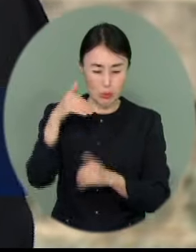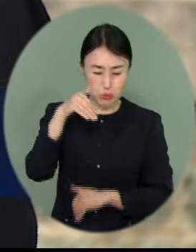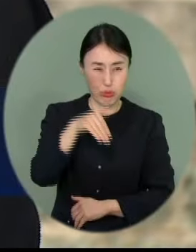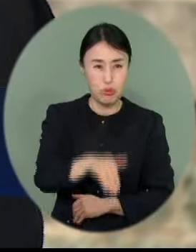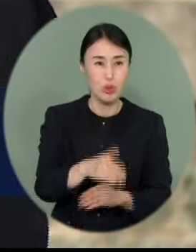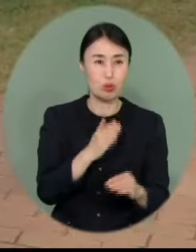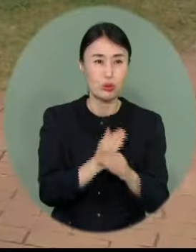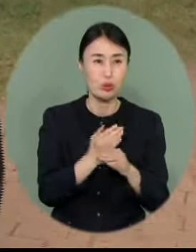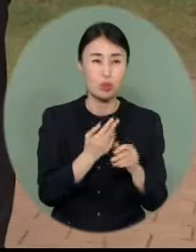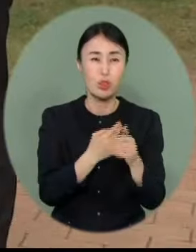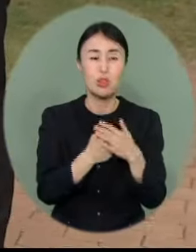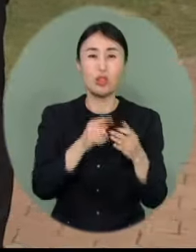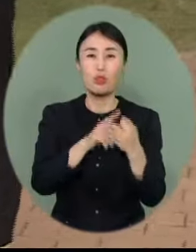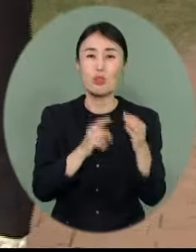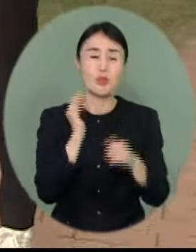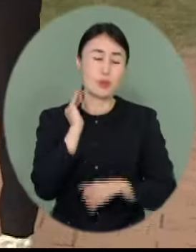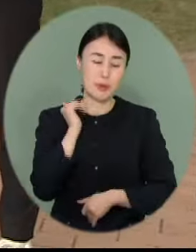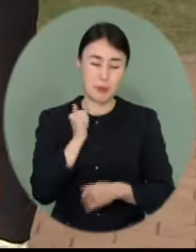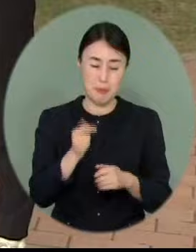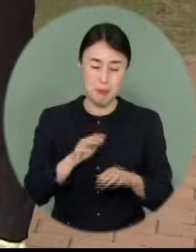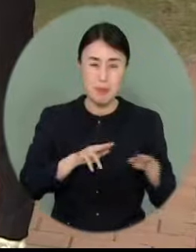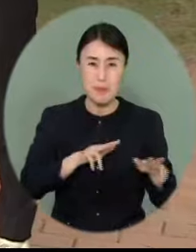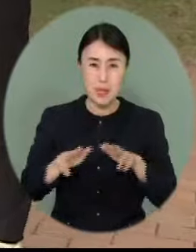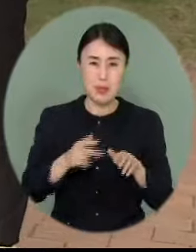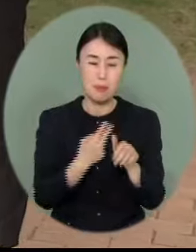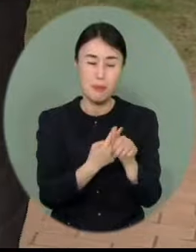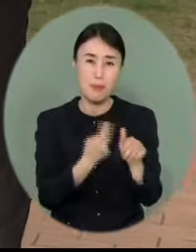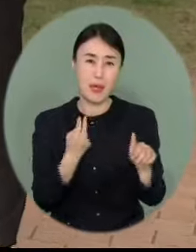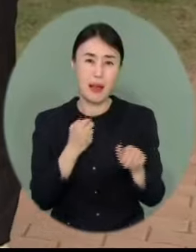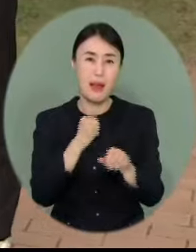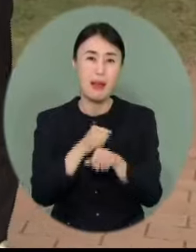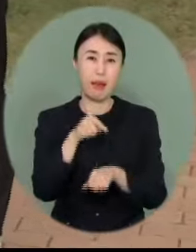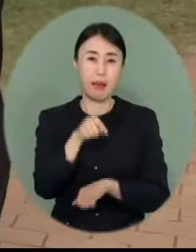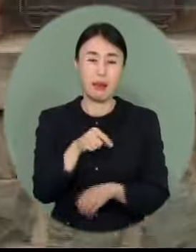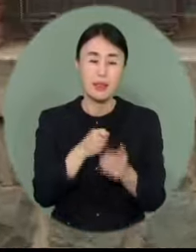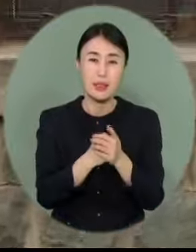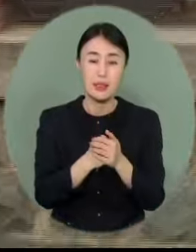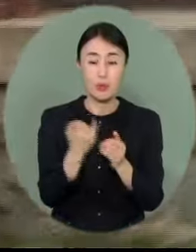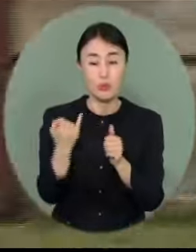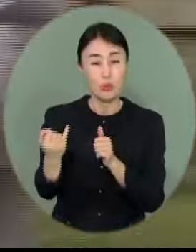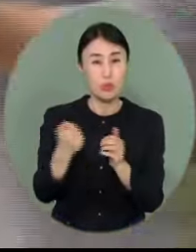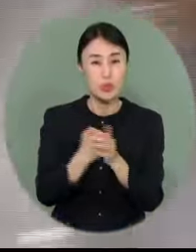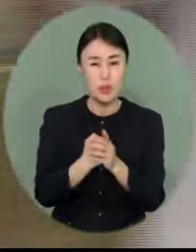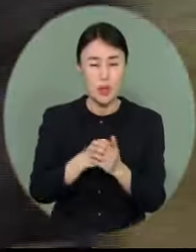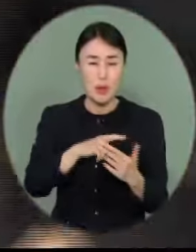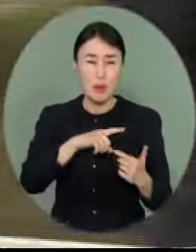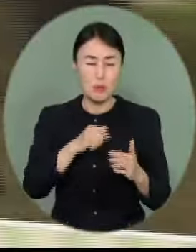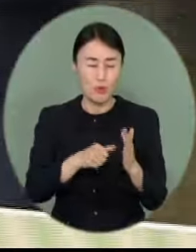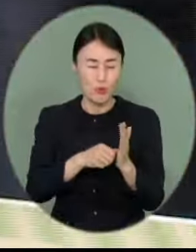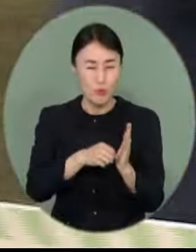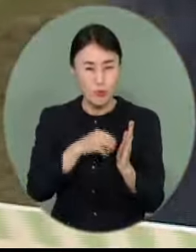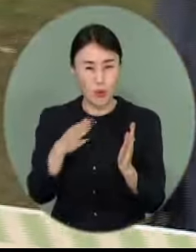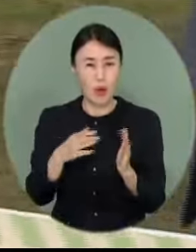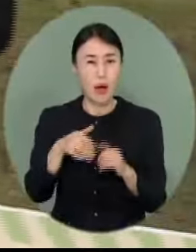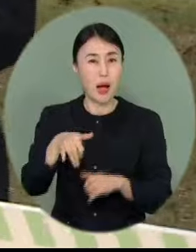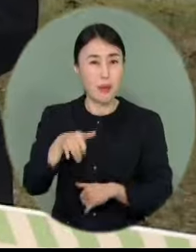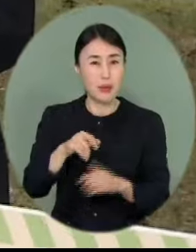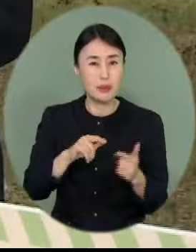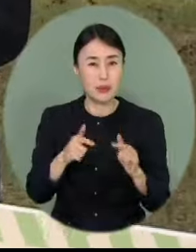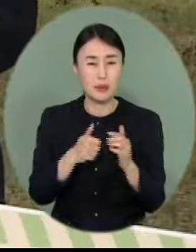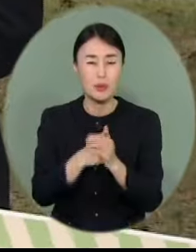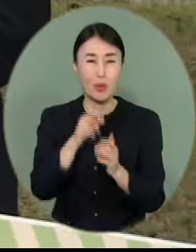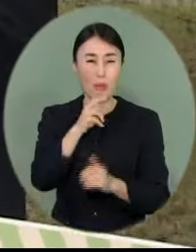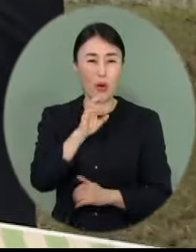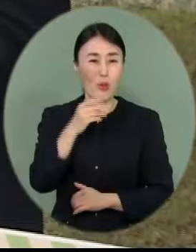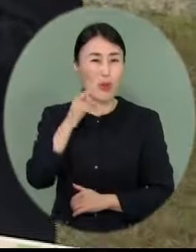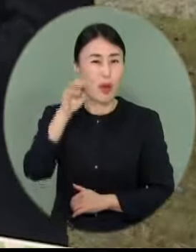즉각 탄핵하라. 학생들은 김건희 여사의 명품 가방 수수와 주가 조작 의혹에 더해 명태균 씨의